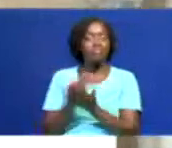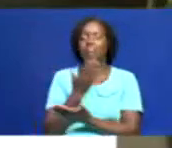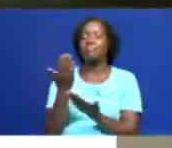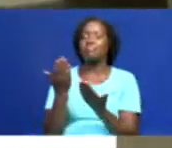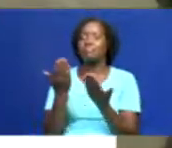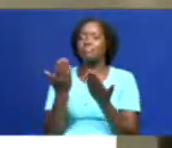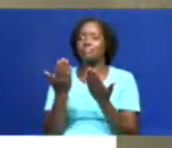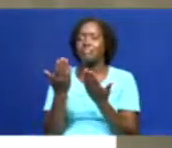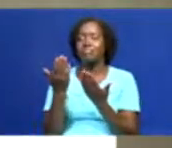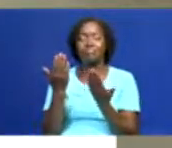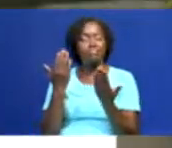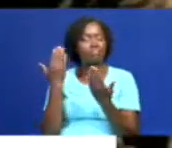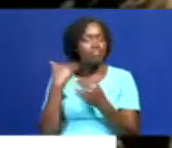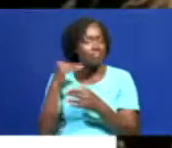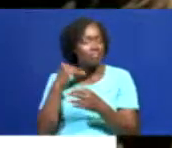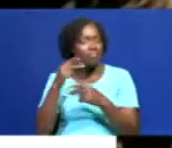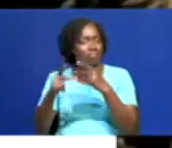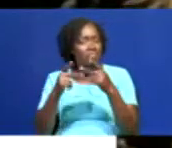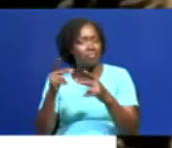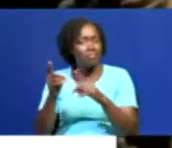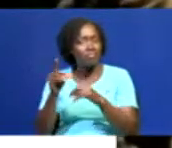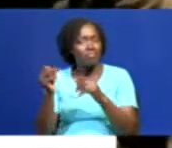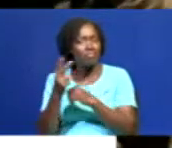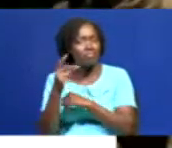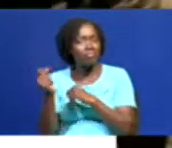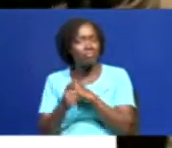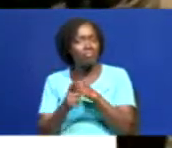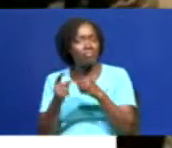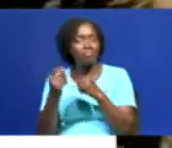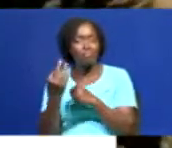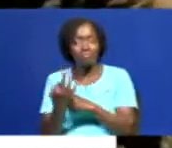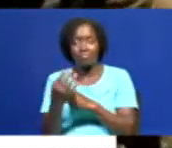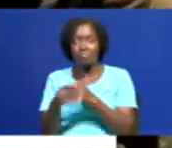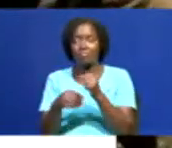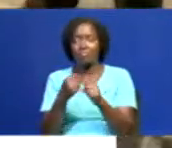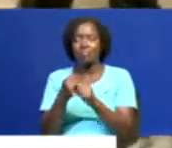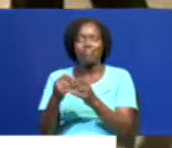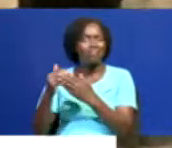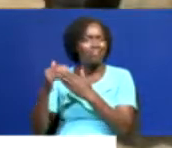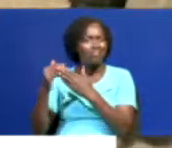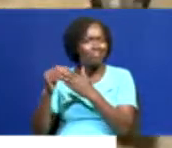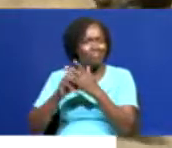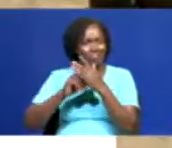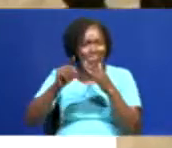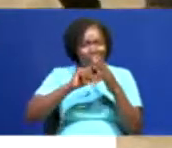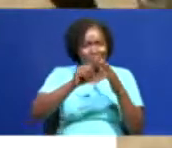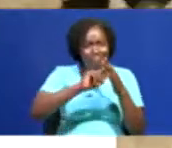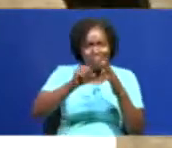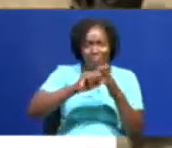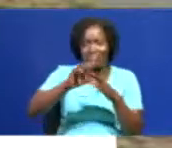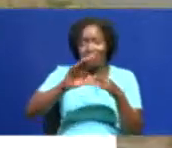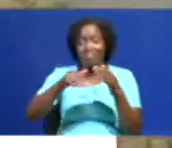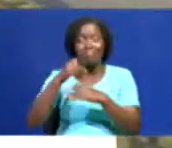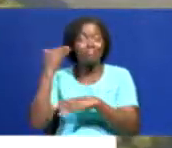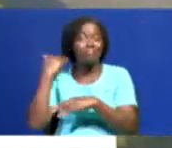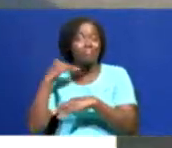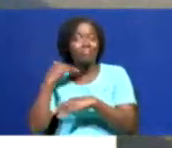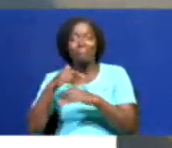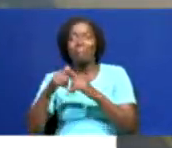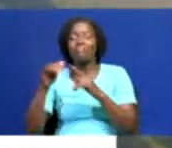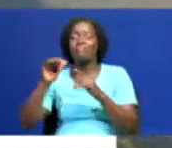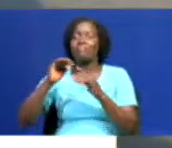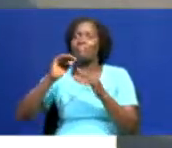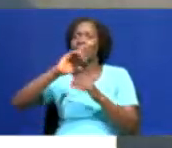operation ilizinduliwa tarehe 12 mwezi Machi mwaka huu kuwafurusha wezi wa mifugo kutoka milima ya Korkoron